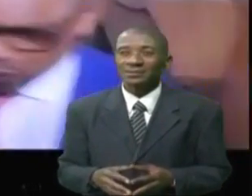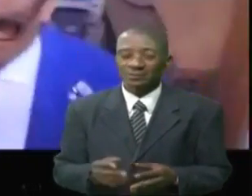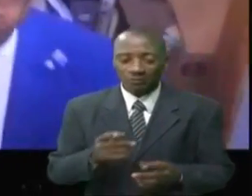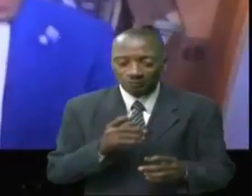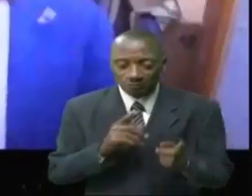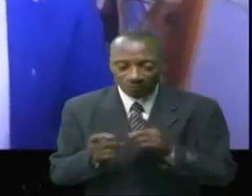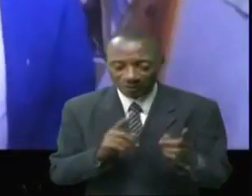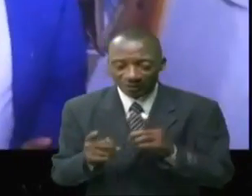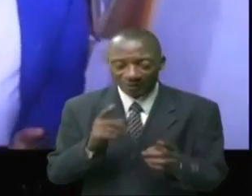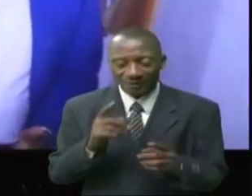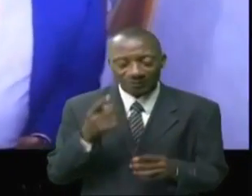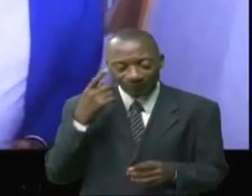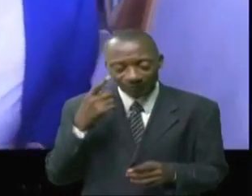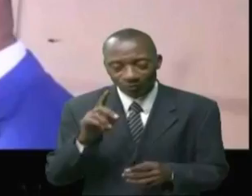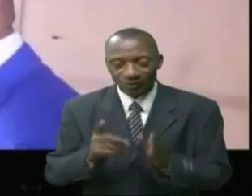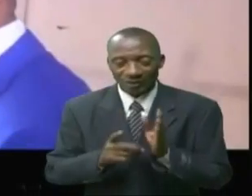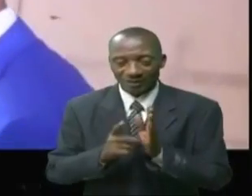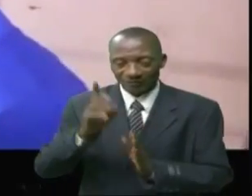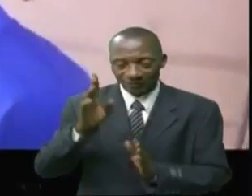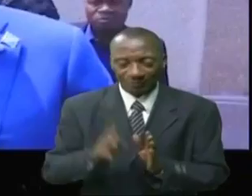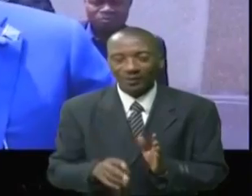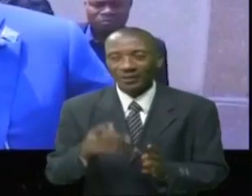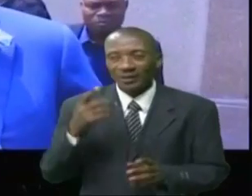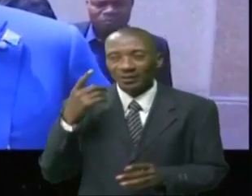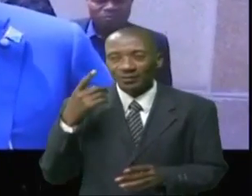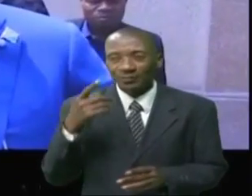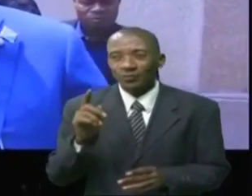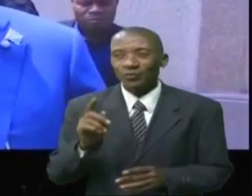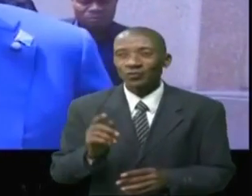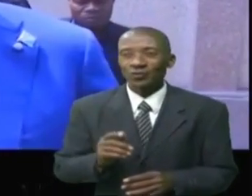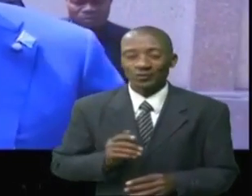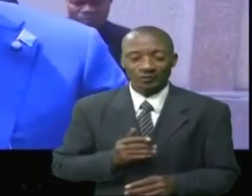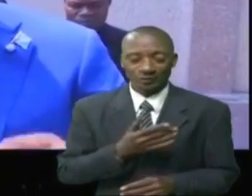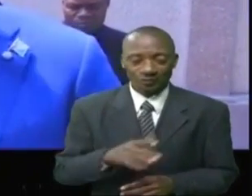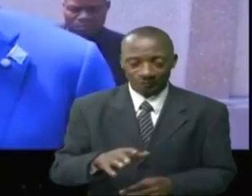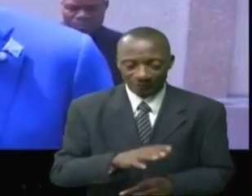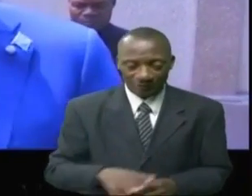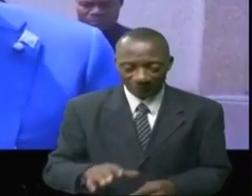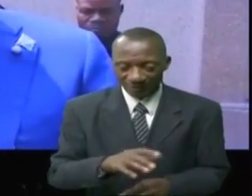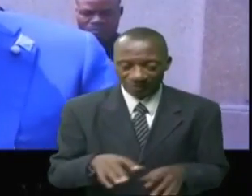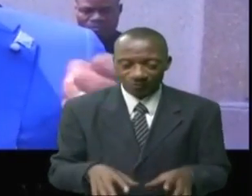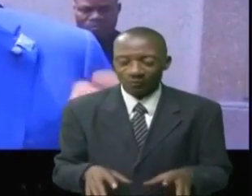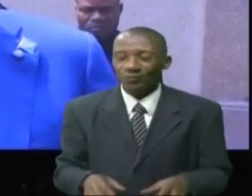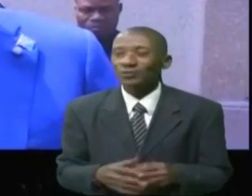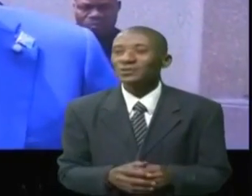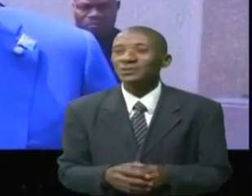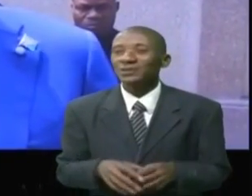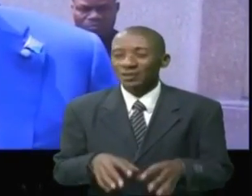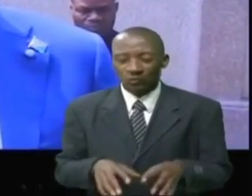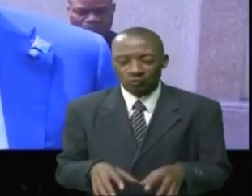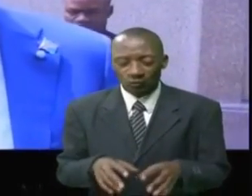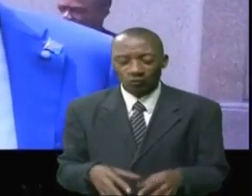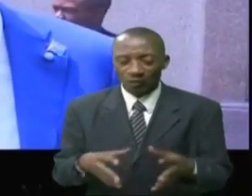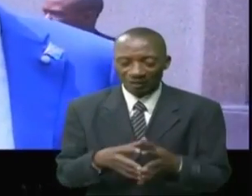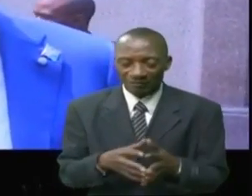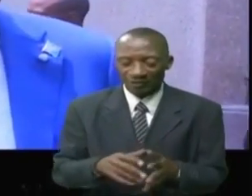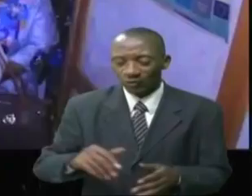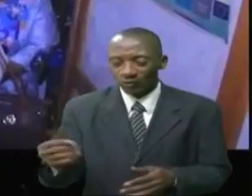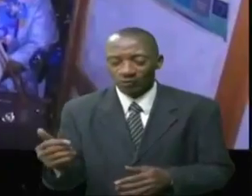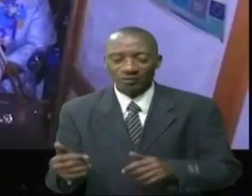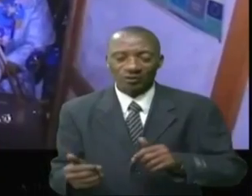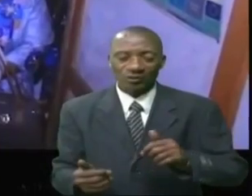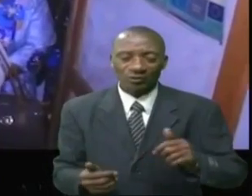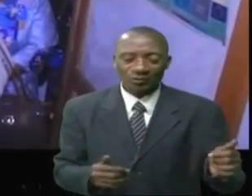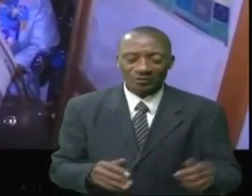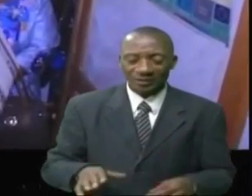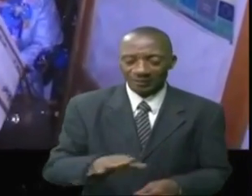sur le terrain. Donc une mission doit aller sur le terrain maintenant, hein, avec la coordination, pour vérifier et voir si les recettes sont au niveau de ce qu'on